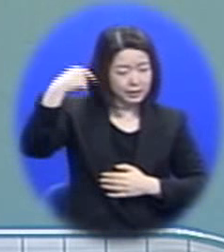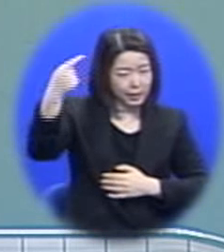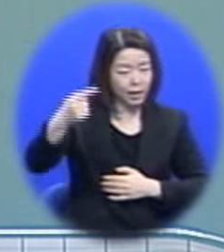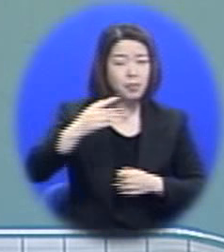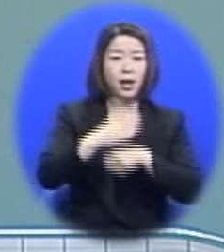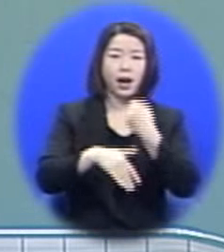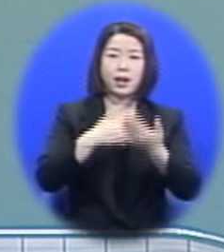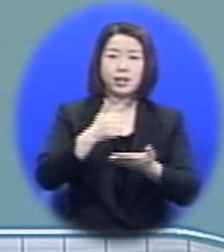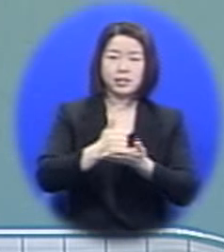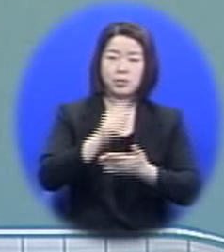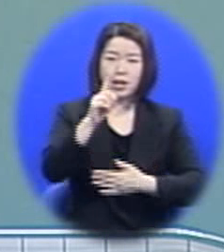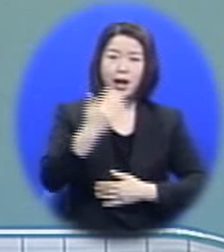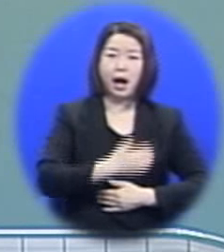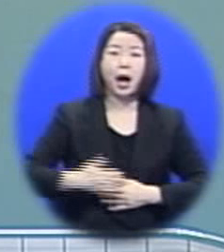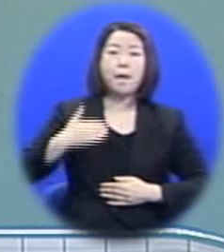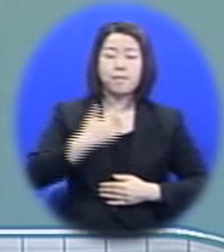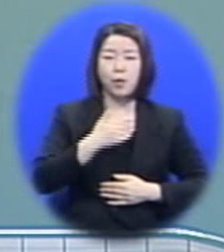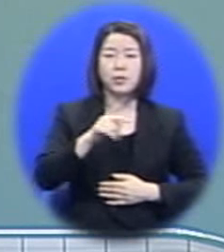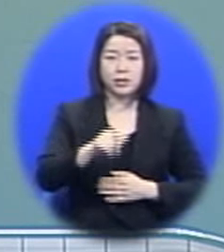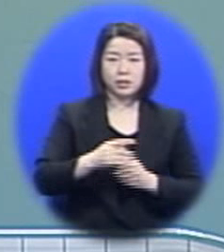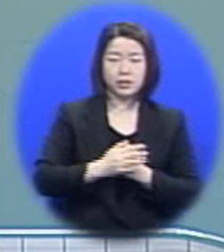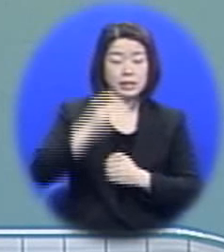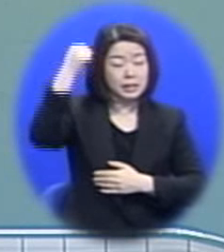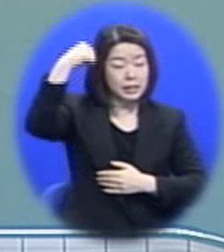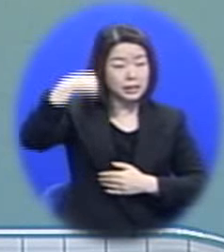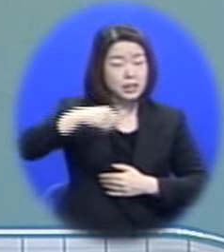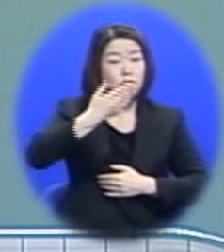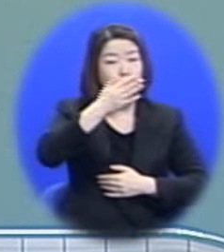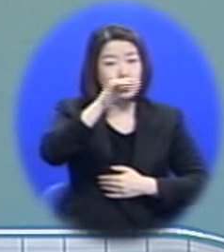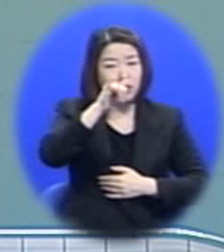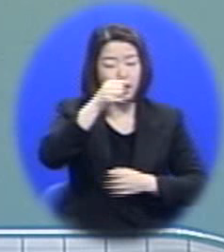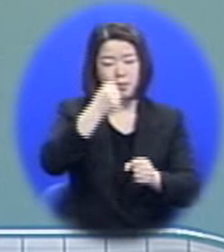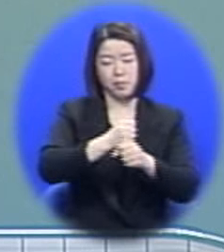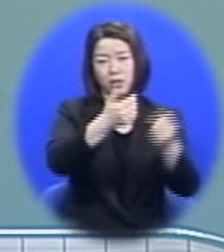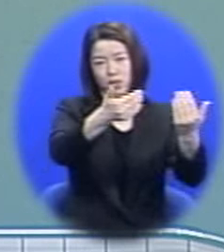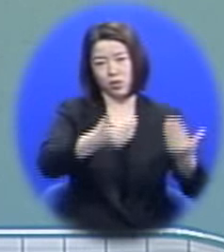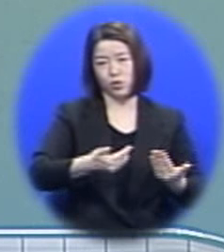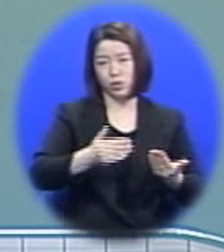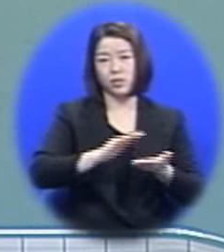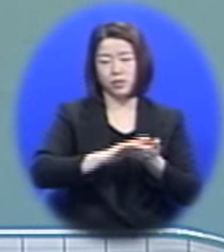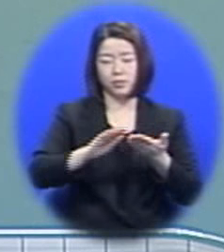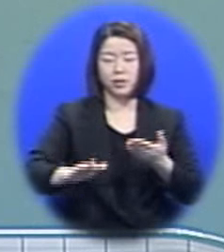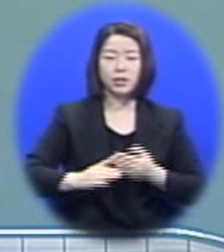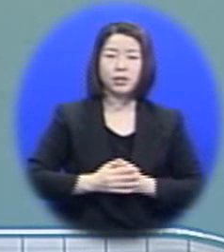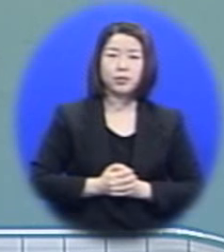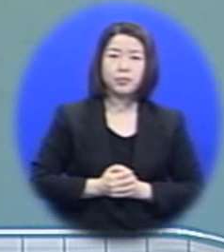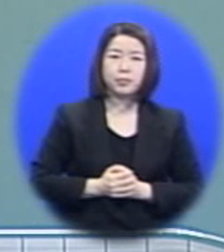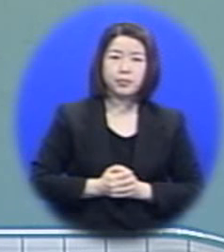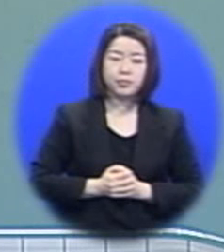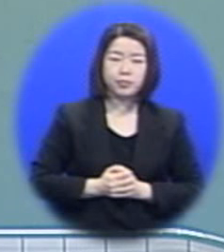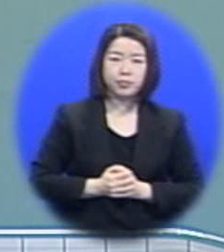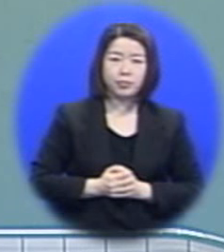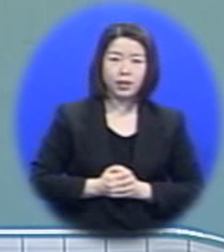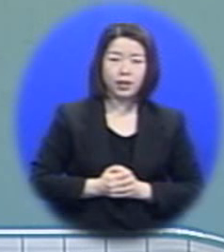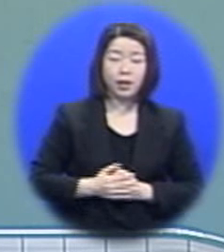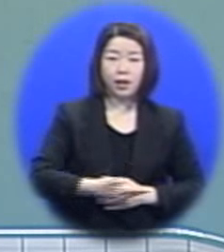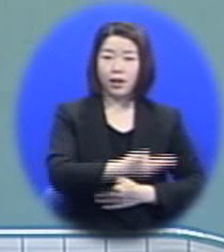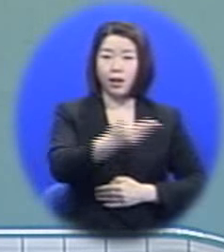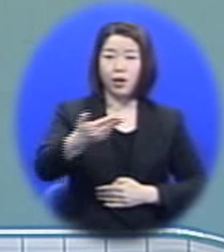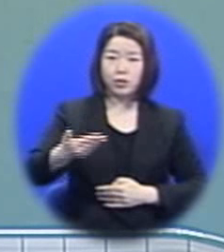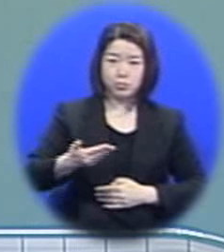하나님이 한 몸인 것이 느껴지도록 만들어 주시는 겁니다,